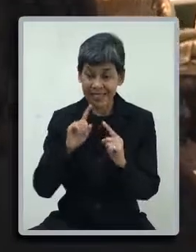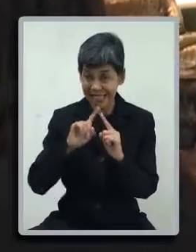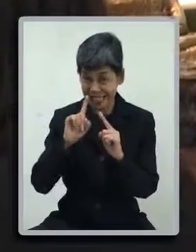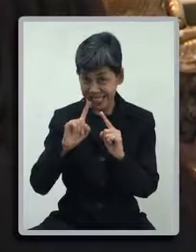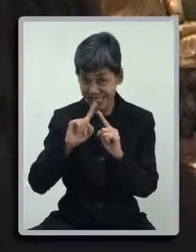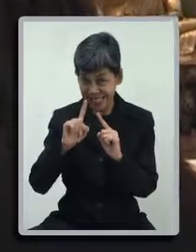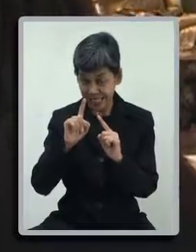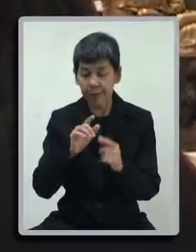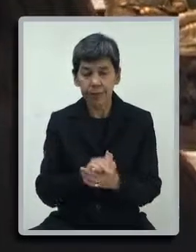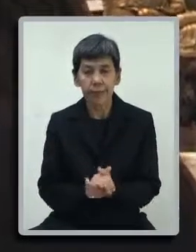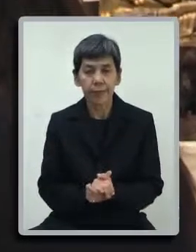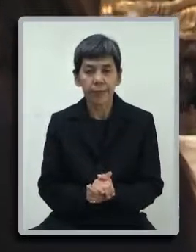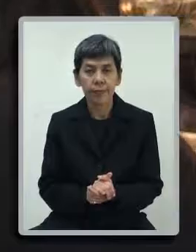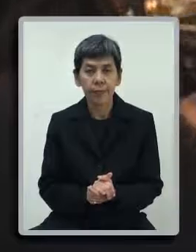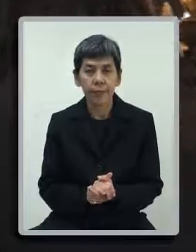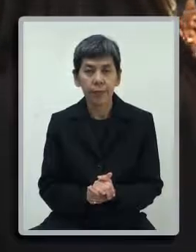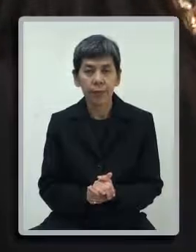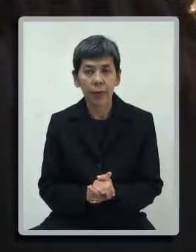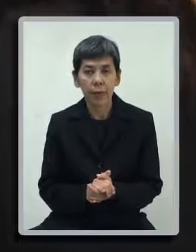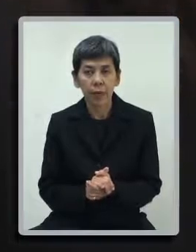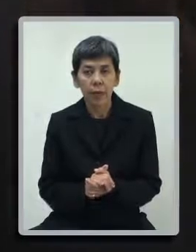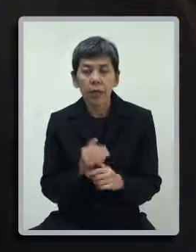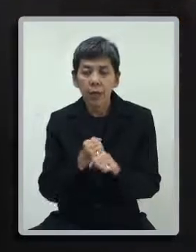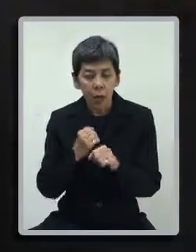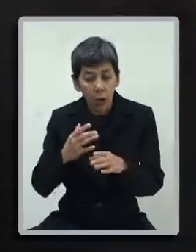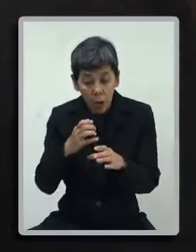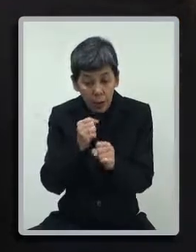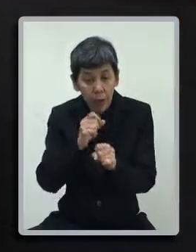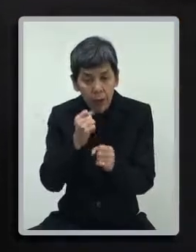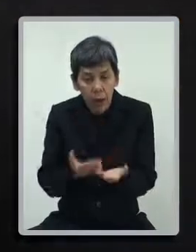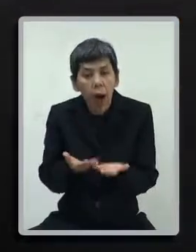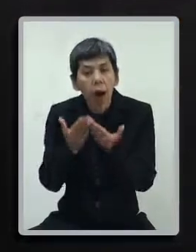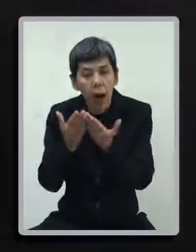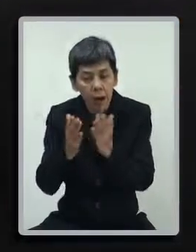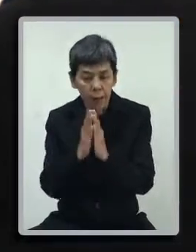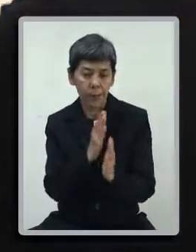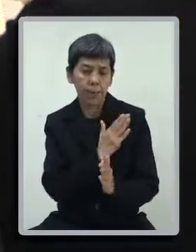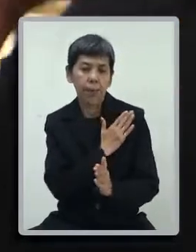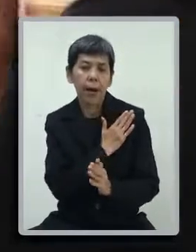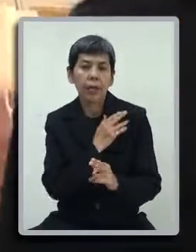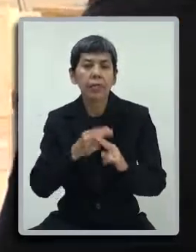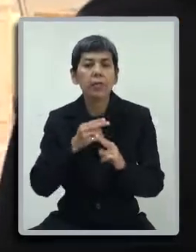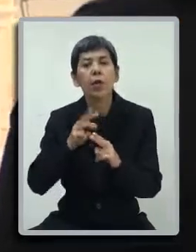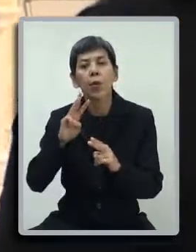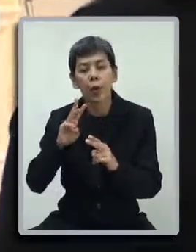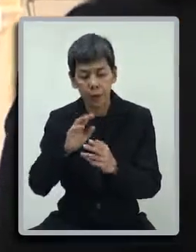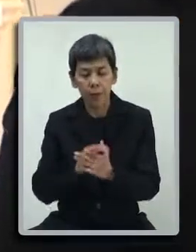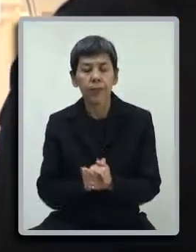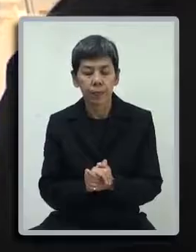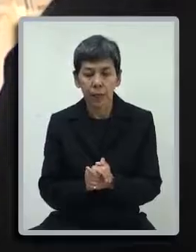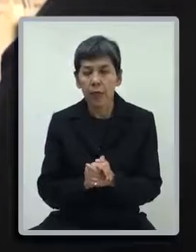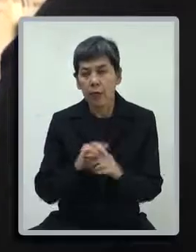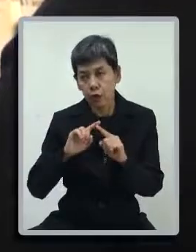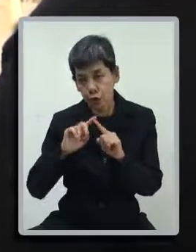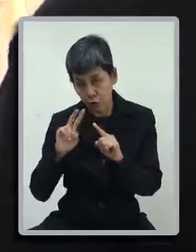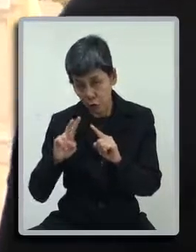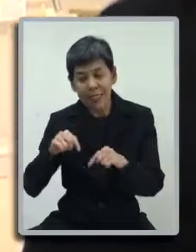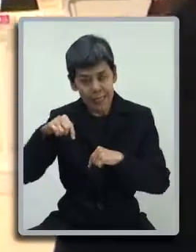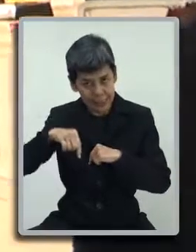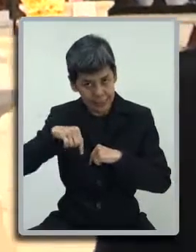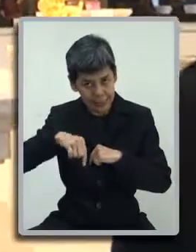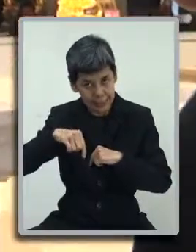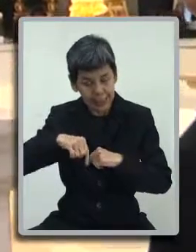องค์ที่ หนึ่งเนี่ยท่านอาจารย์สุวัฒน์ที่จัดสร้างเนี่ยก็มีถวายท่านโบแล้วก็องค์ที่